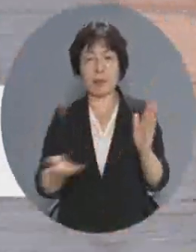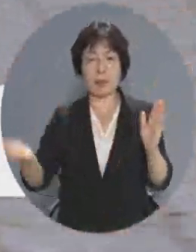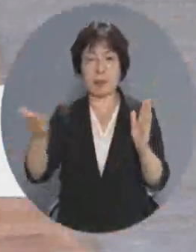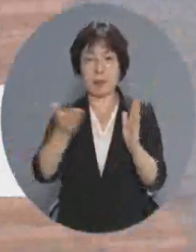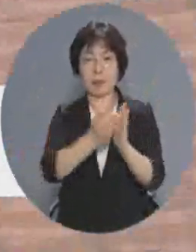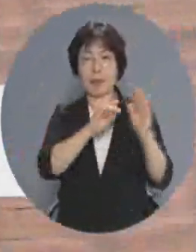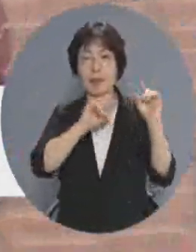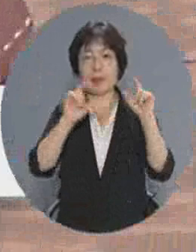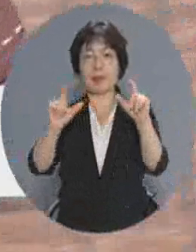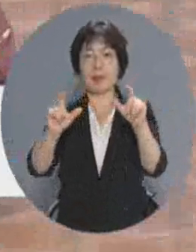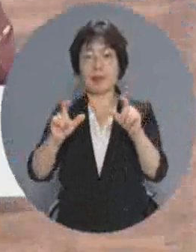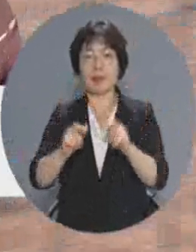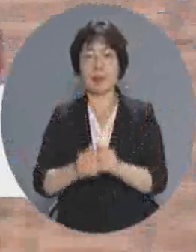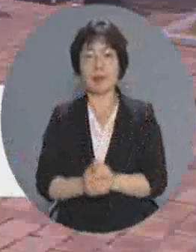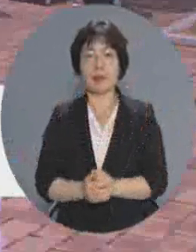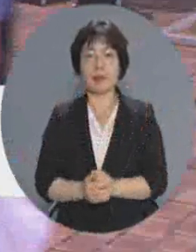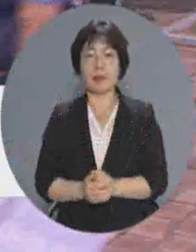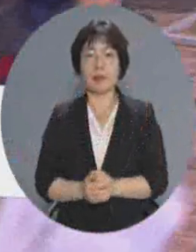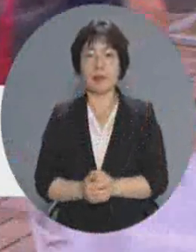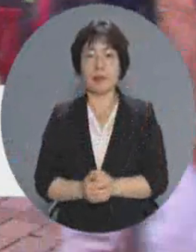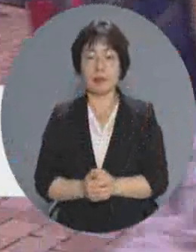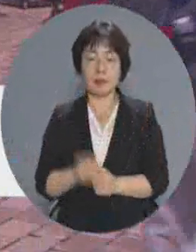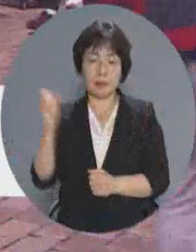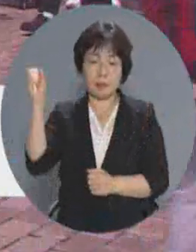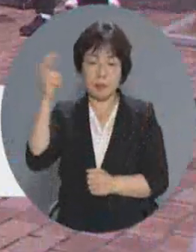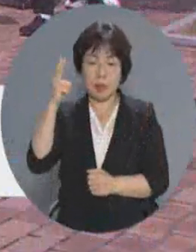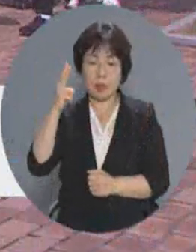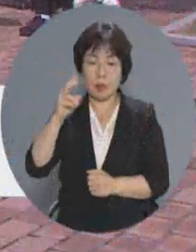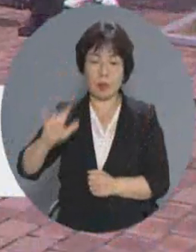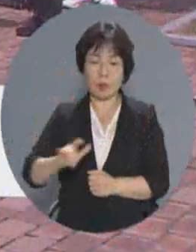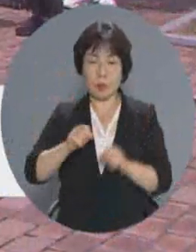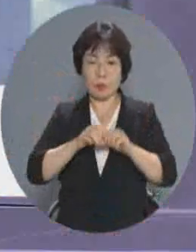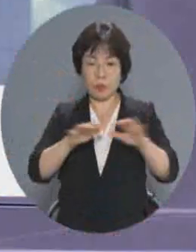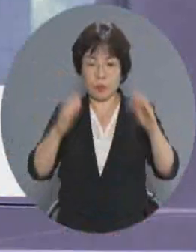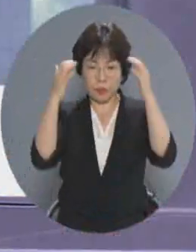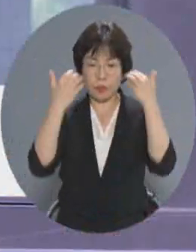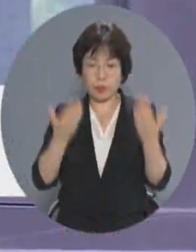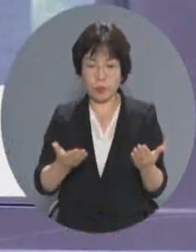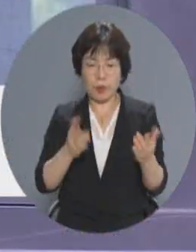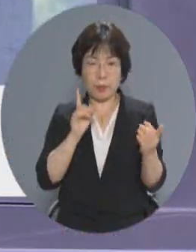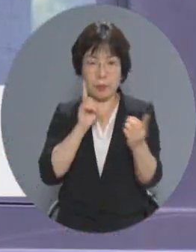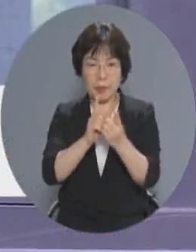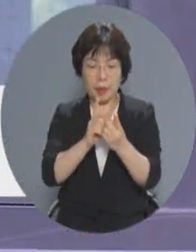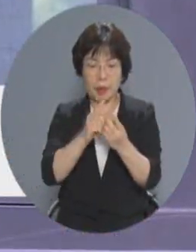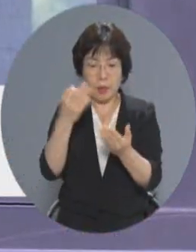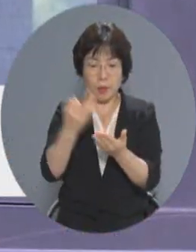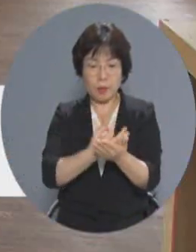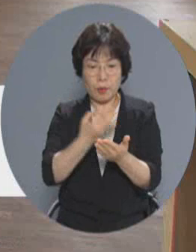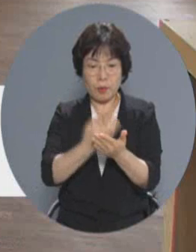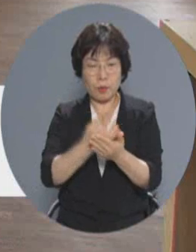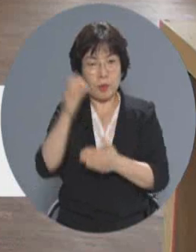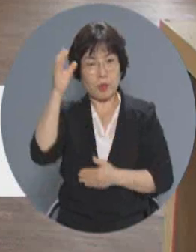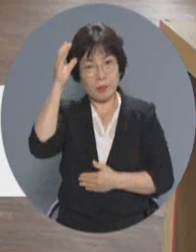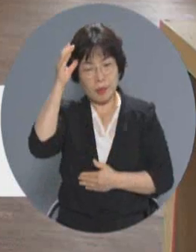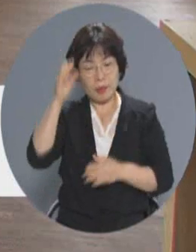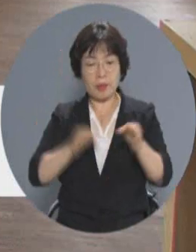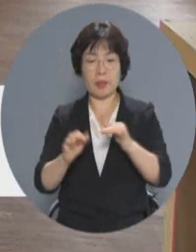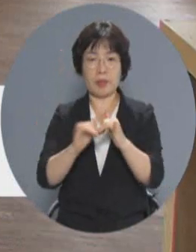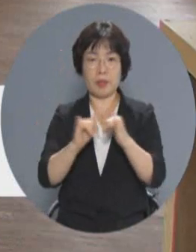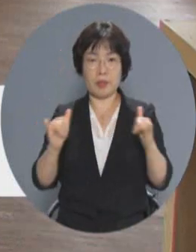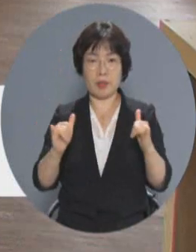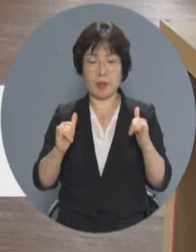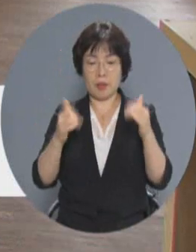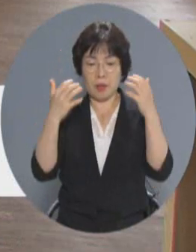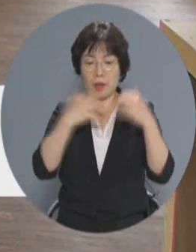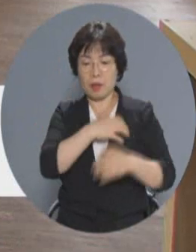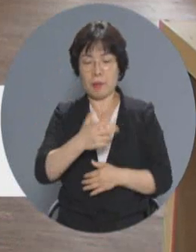격상한다고 발표했습니다. 갑작스런 코로나 확산으로 휴가철 특수를 기대했던 지역 관광업계와 자영업자들의 한숨이